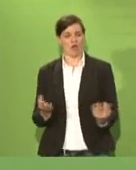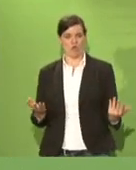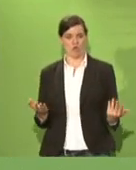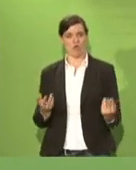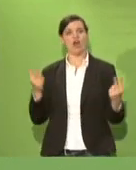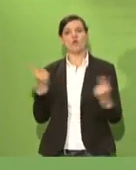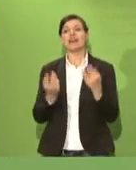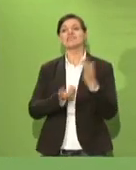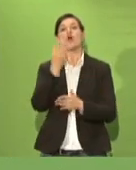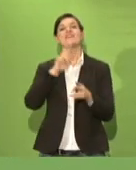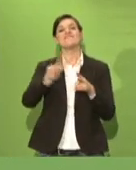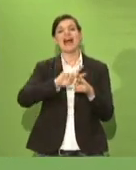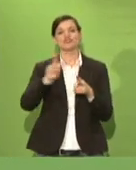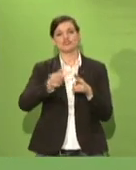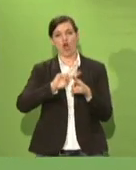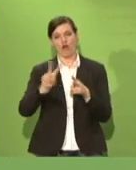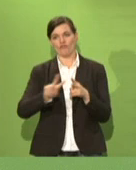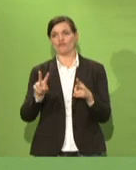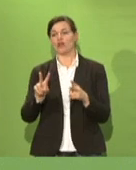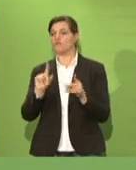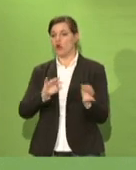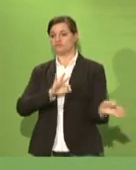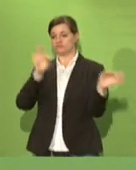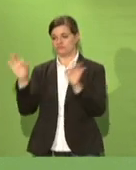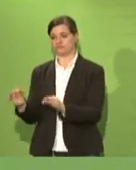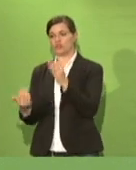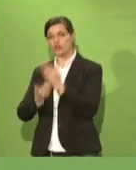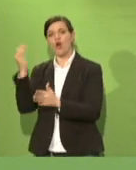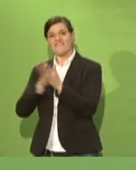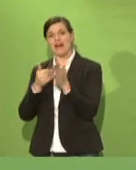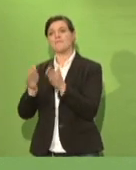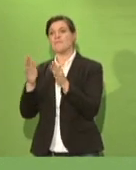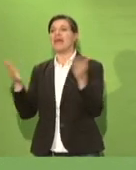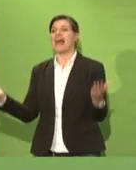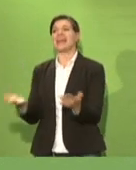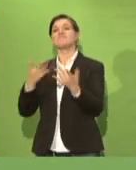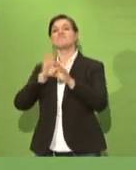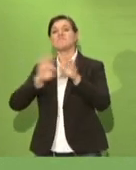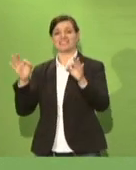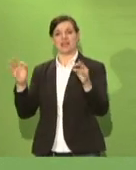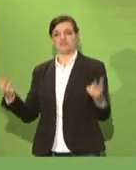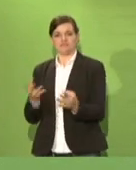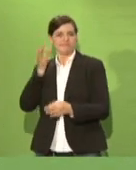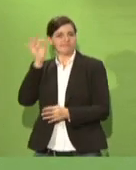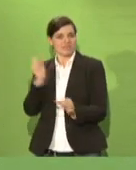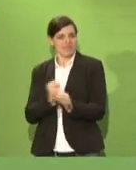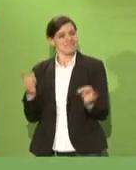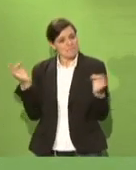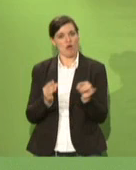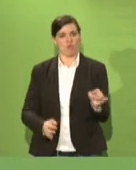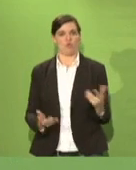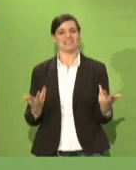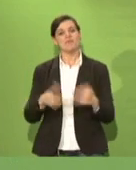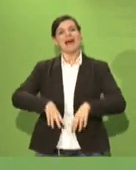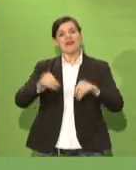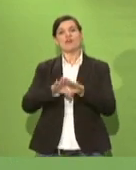neue Werkstoffe kann man auch keine leichten und besseren Farben erfinden. Und deshalb brauchen wir diese Grundproduktion am